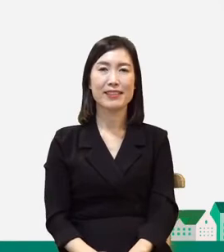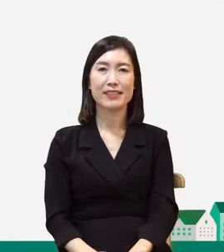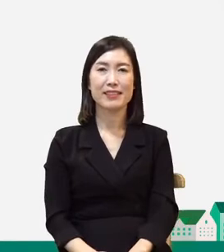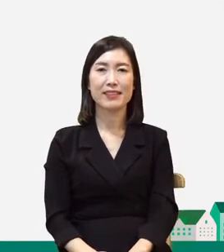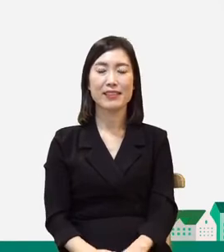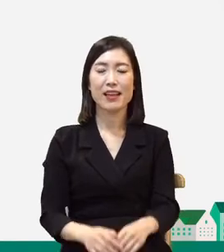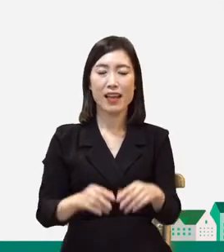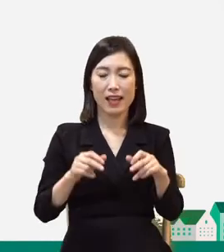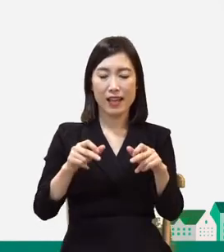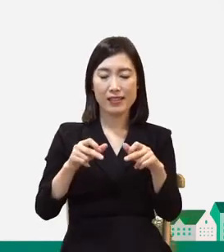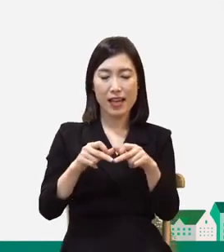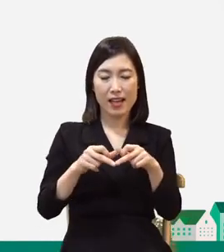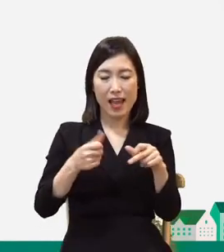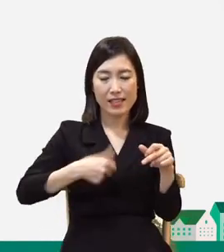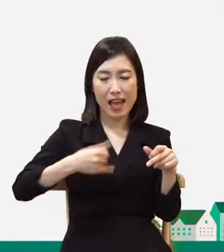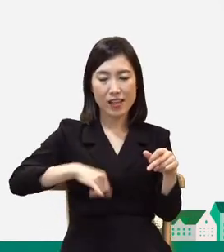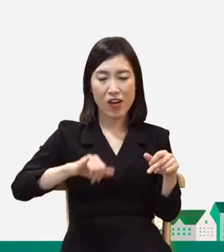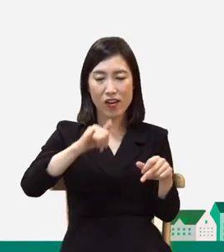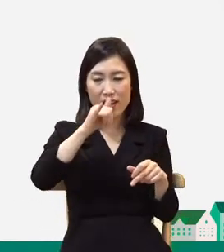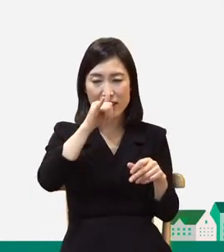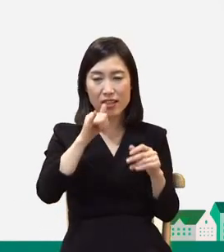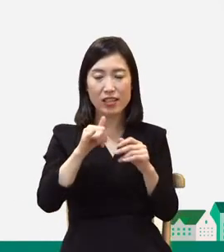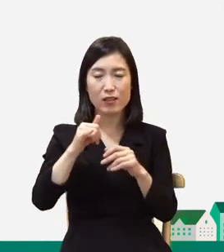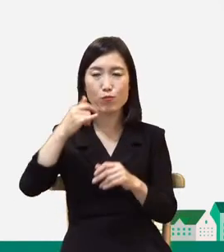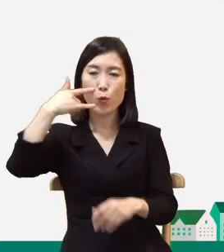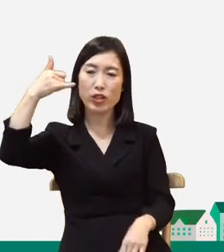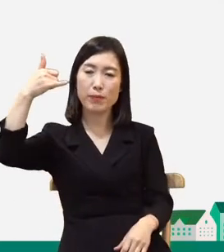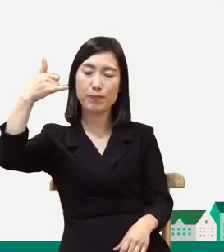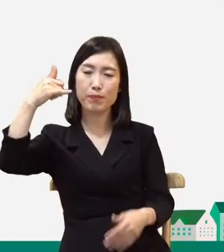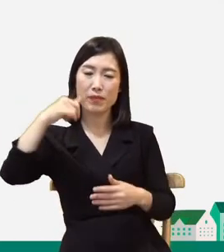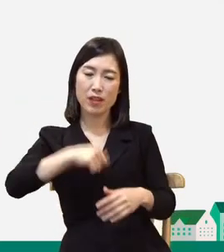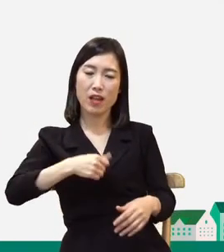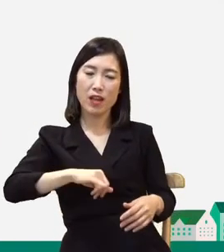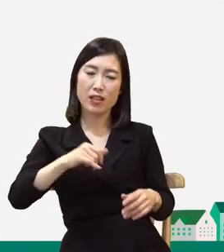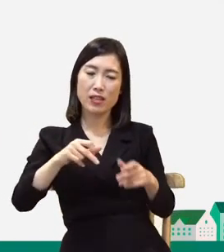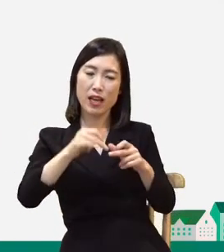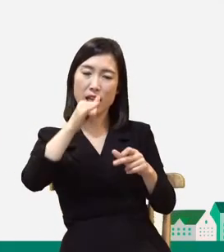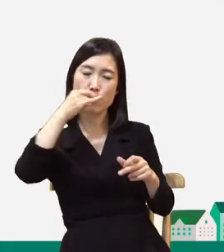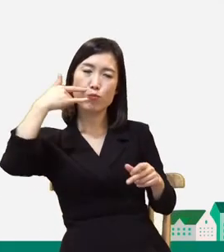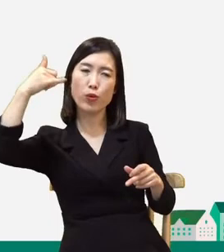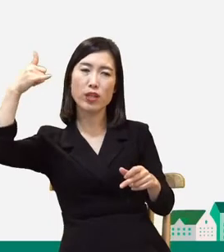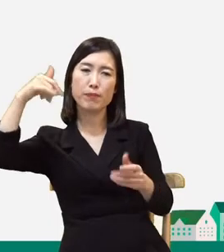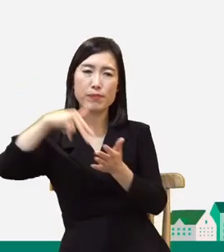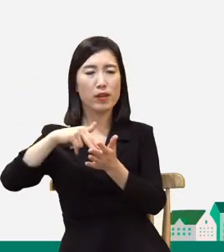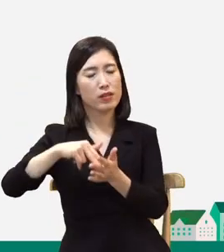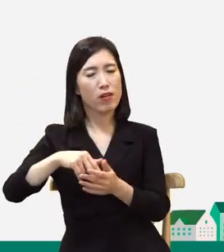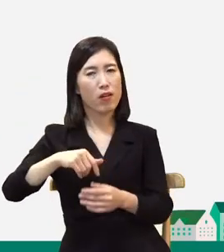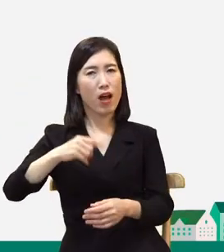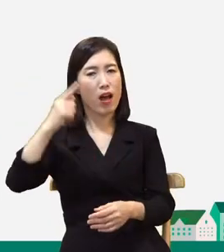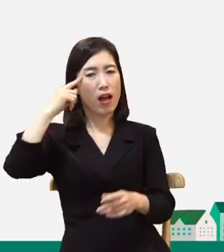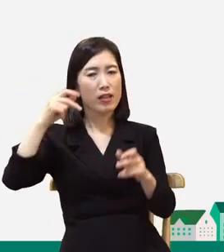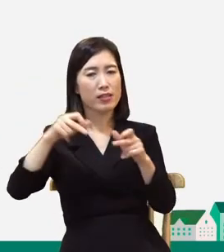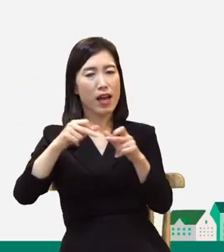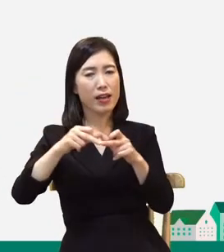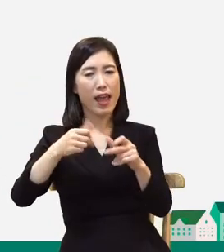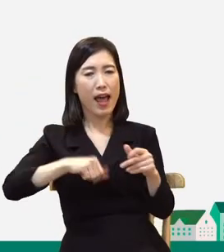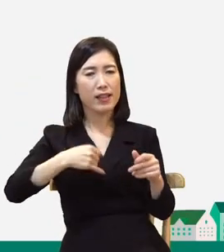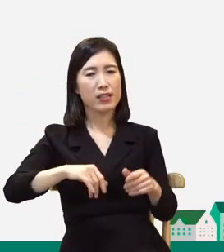장애의 자녀가 있는 부모님들이 자녀의 자립을 어떻게 준비해야 될까라는 질문들을 굉장히 많이 받는데요. 특히